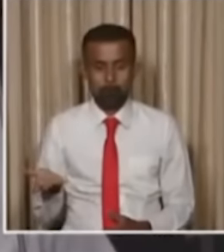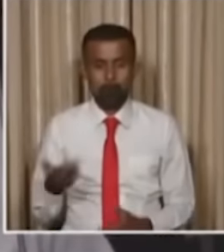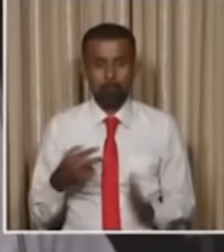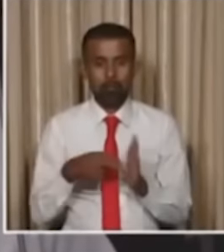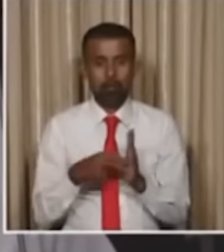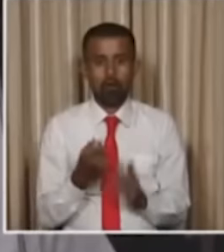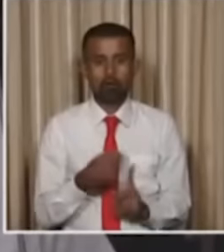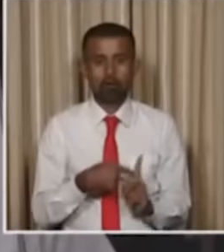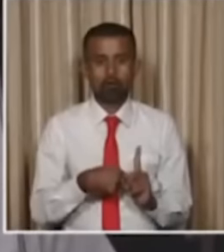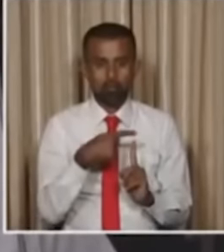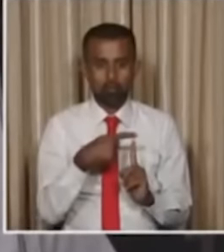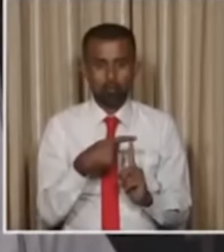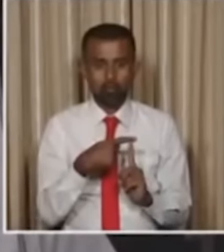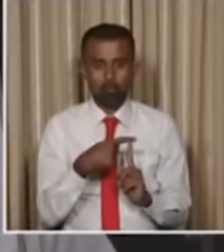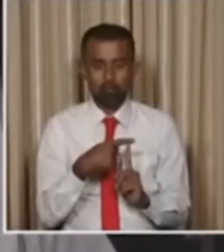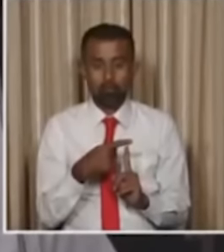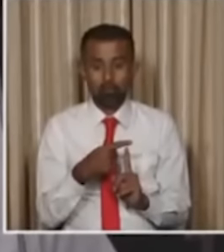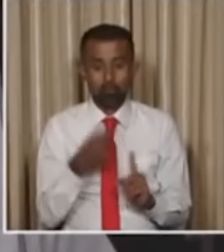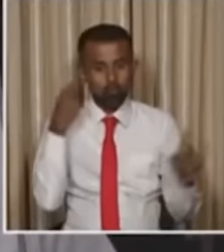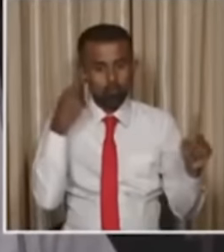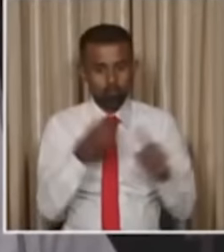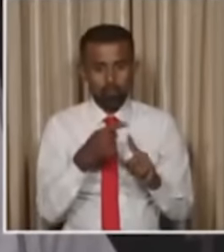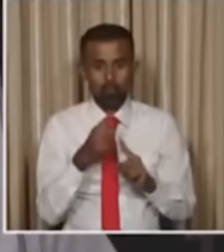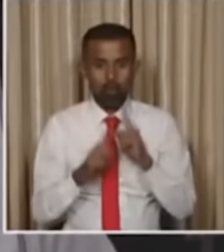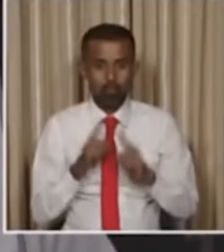ආර්ථිකයේ ගොඩනැගෙන තත්ත්වයන් පිළිබඳව